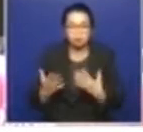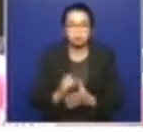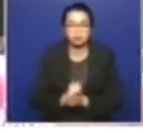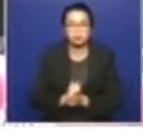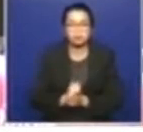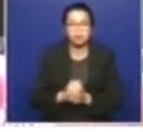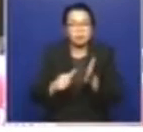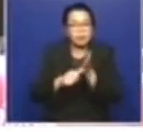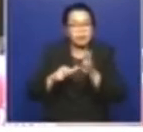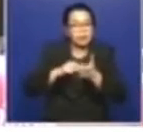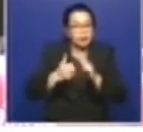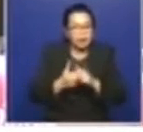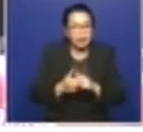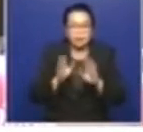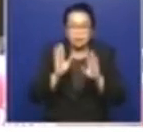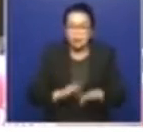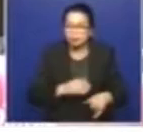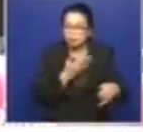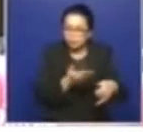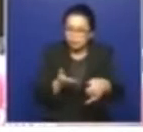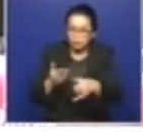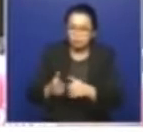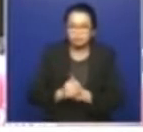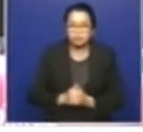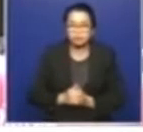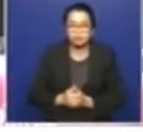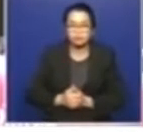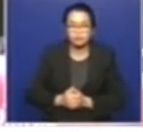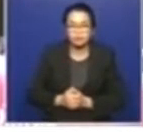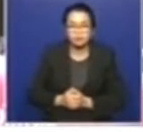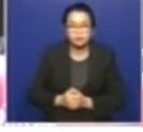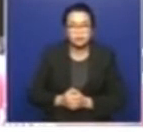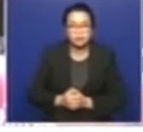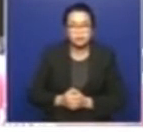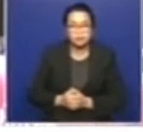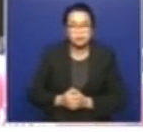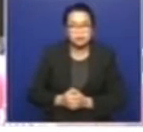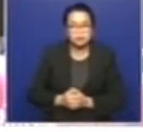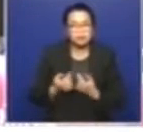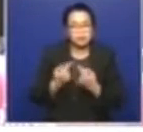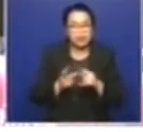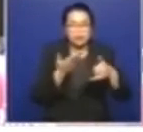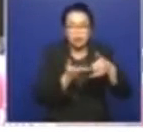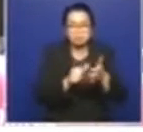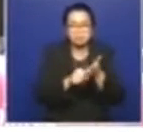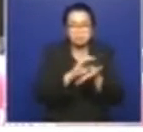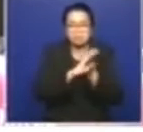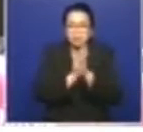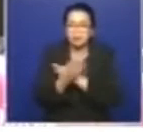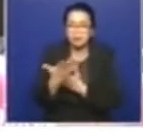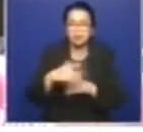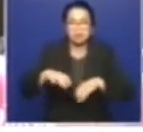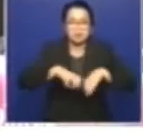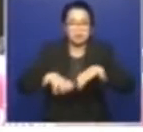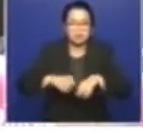จะต้องแก้ปัญหาแบบนี้ยุคโควิดแบบนี้เนี่ยระบบราชการมันต้องถูกปรับท่านไม่ปรับวันนี้ที่ท่านบริหารไม่ได้